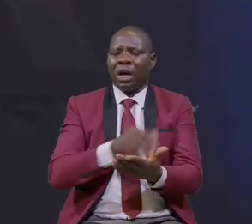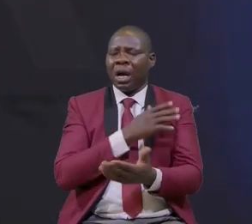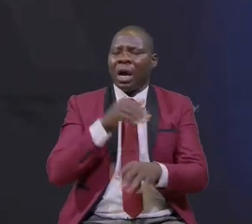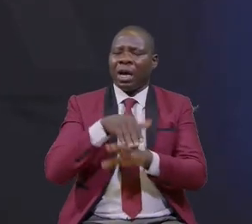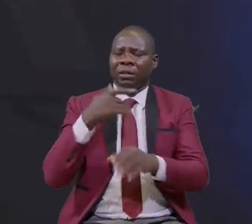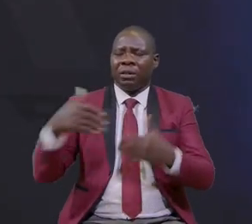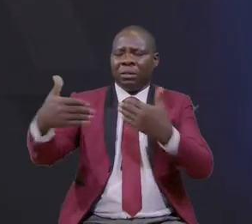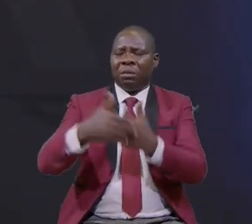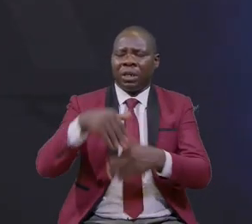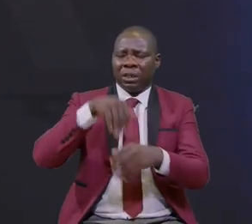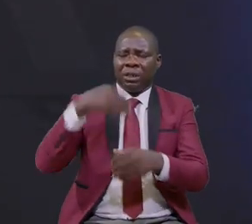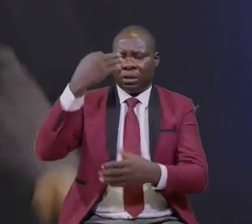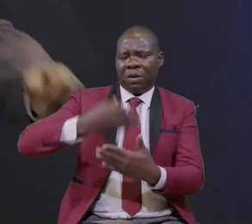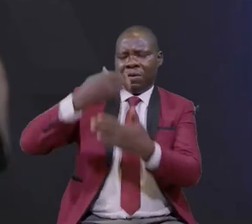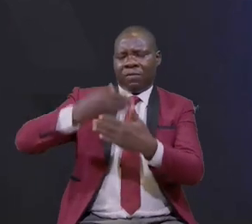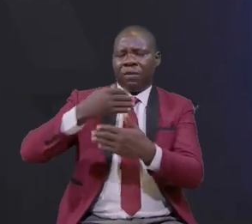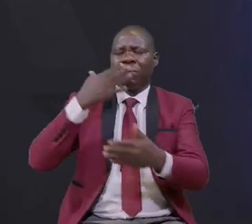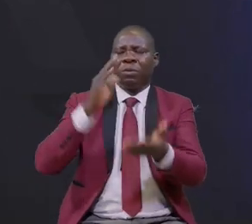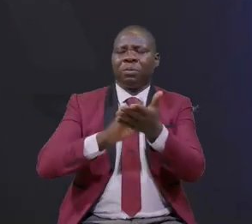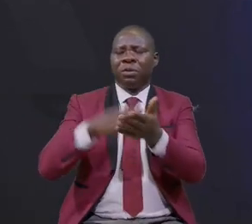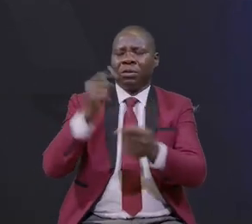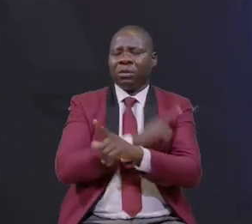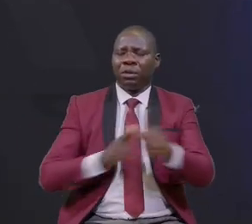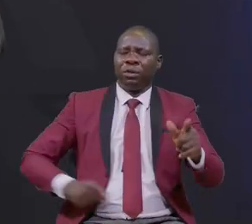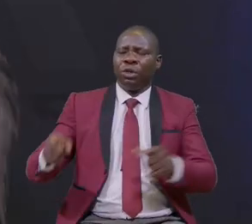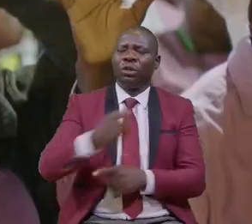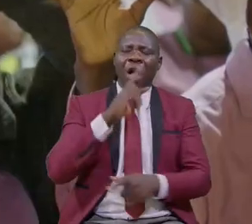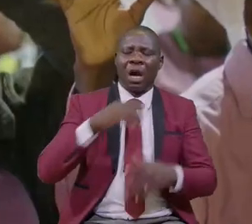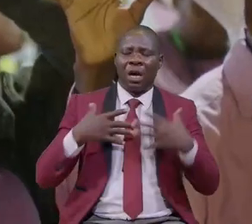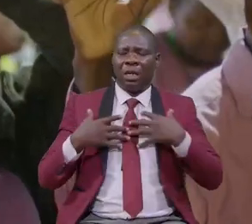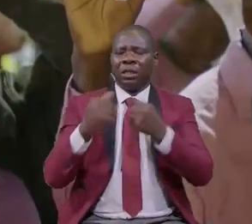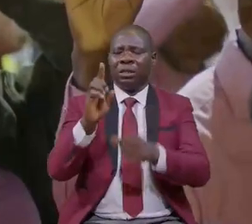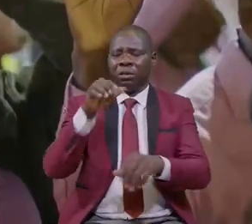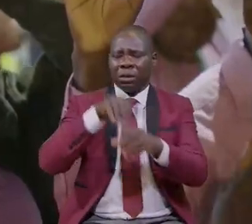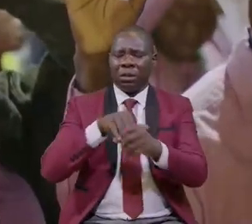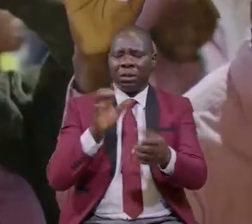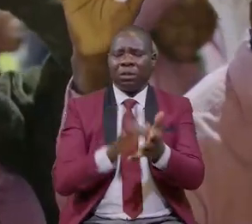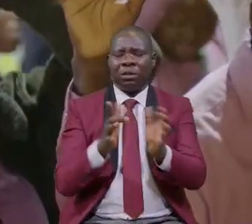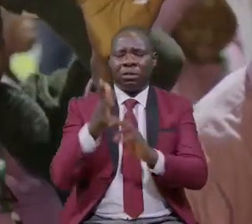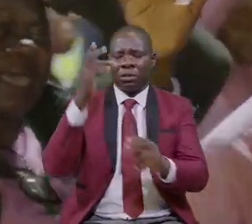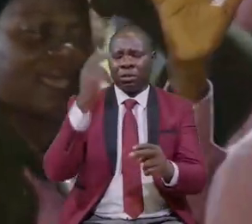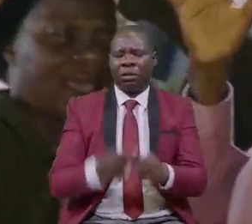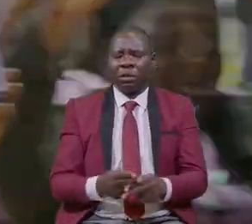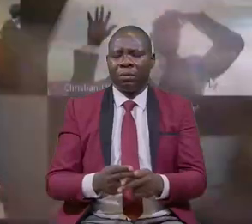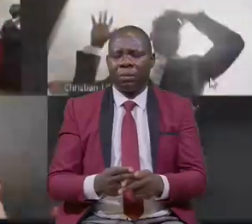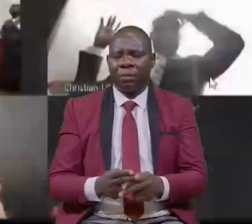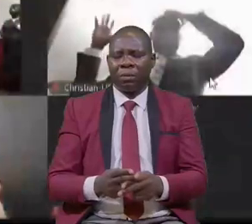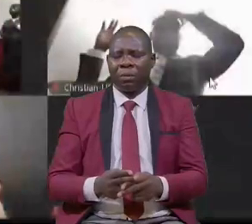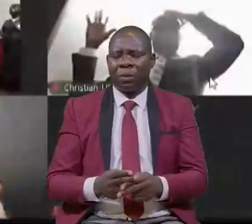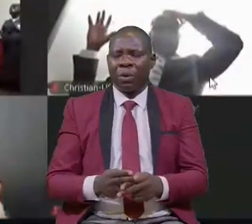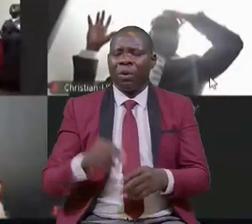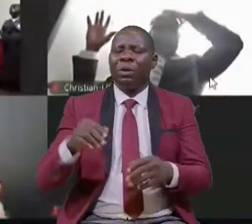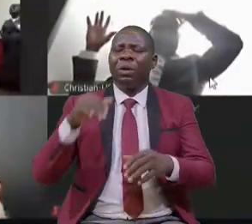derrière devant gloire à Dieu vous êtes guéris au nom de Jésus à la